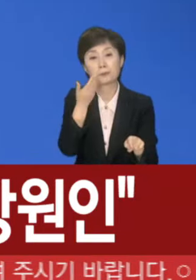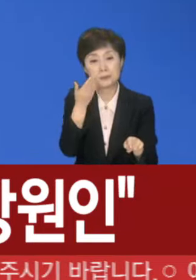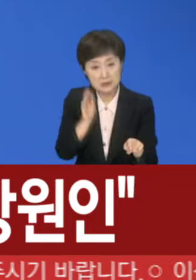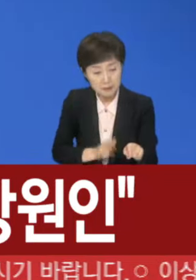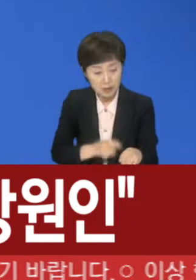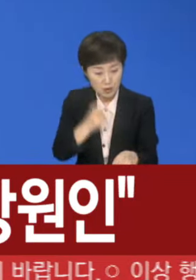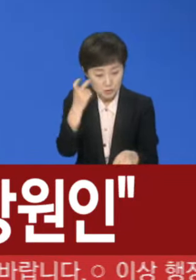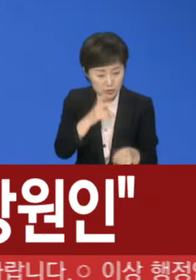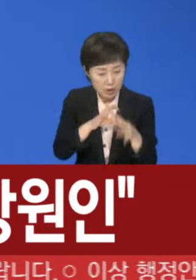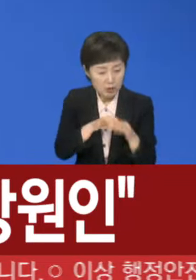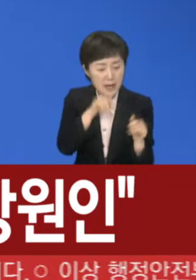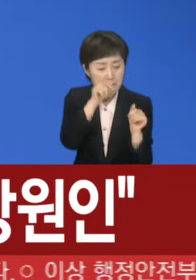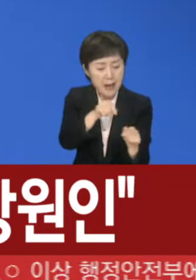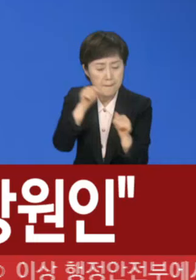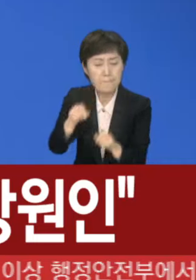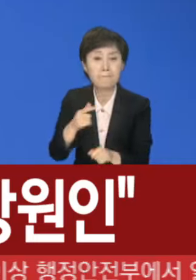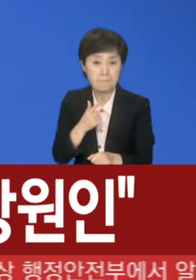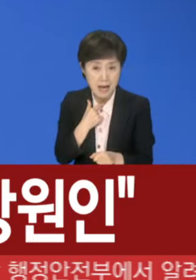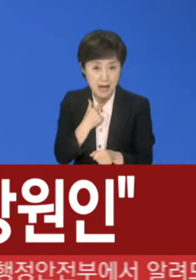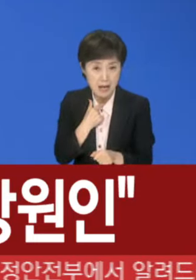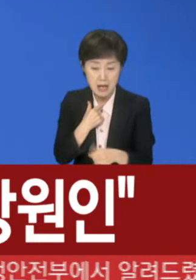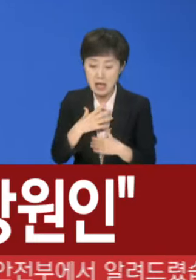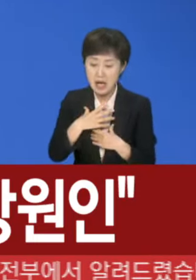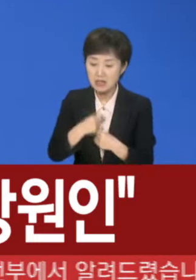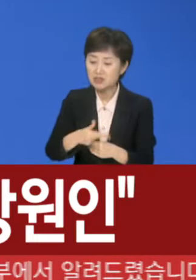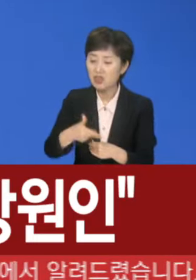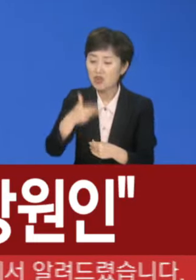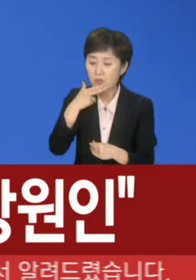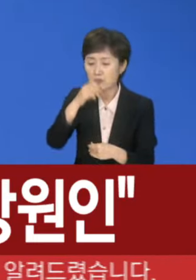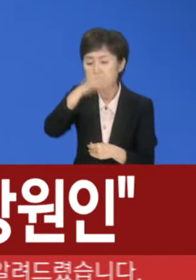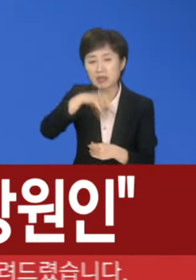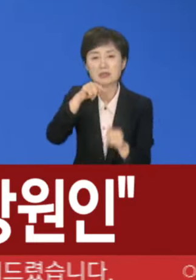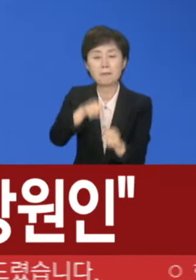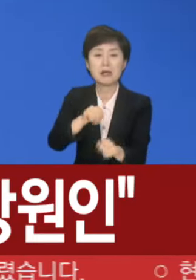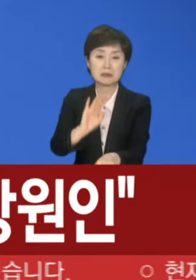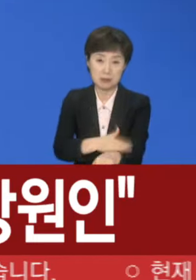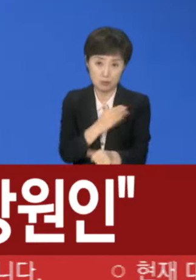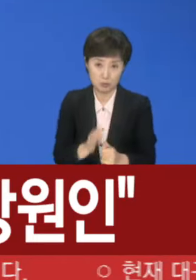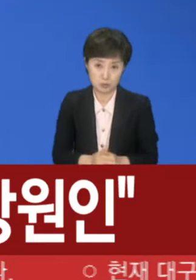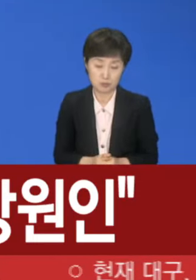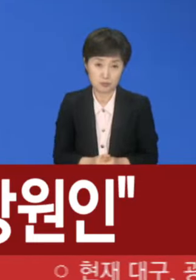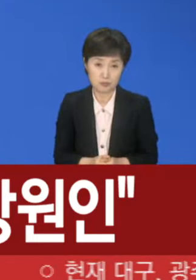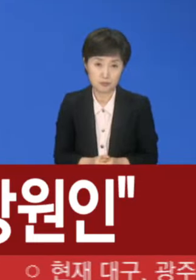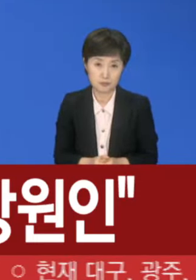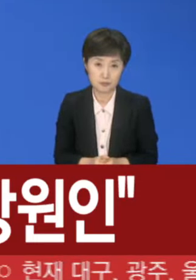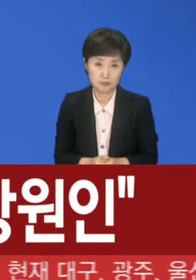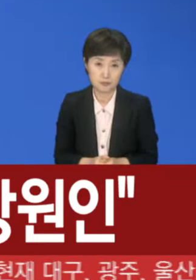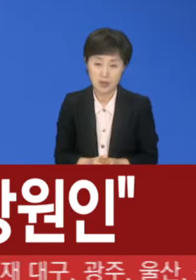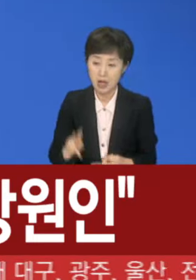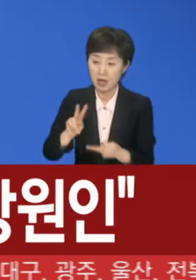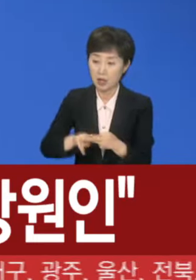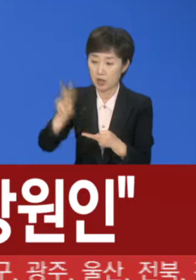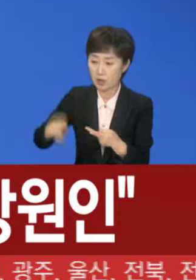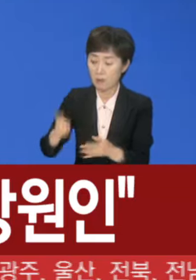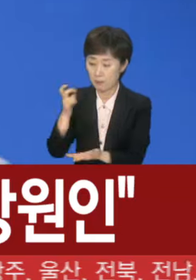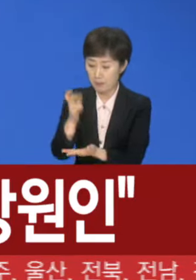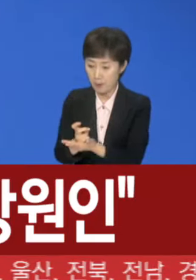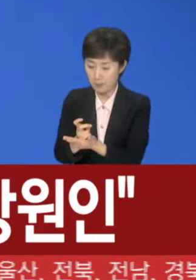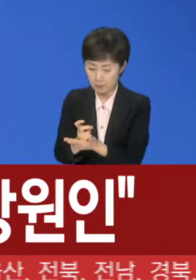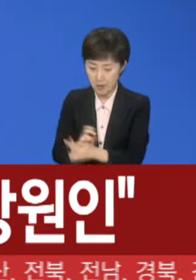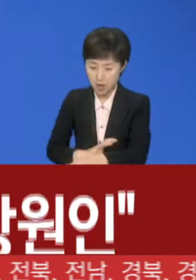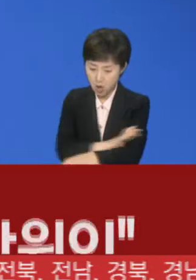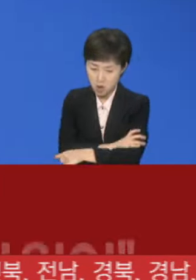수색 관련 지시를 하거나 안전조치를 하지 않았다는 부분들입니다. 먼저 형법상 직권남용죄 성립 여부에